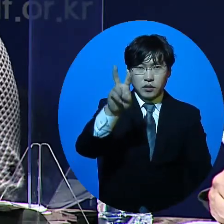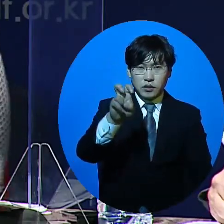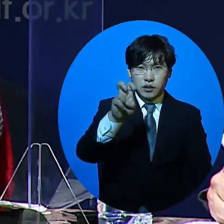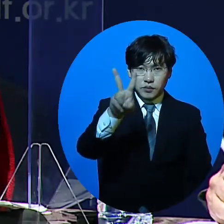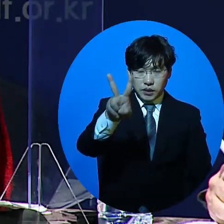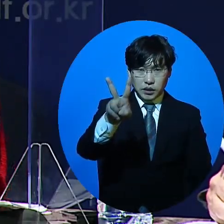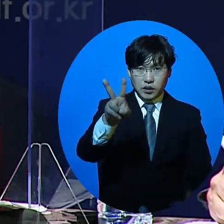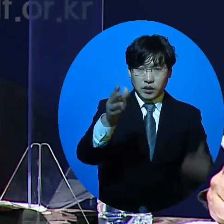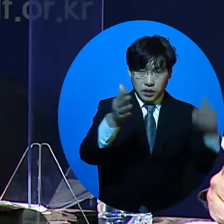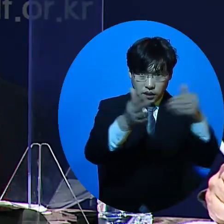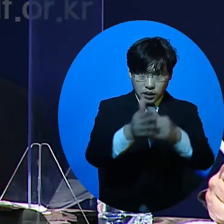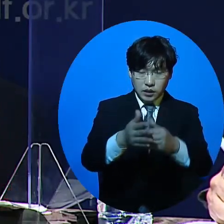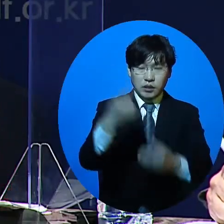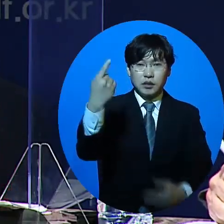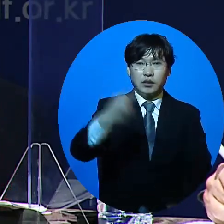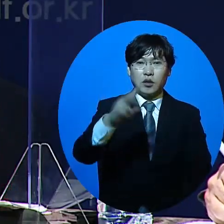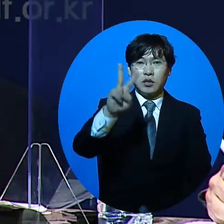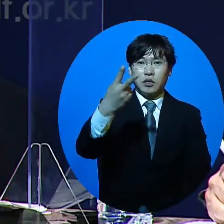2022년까지